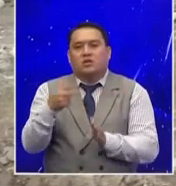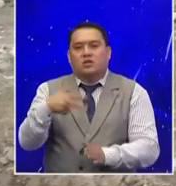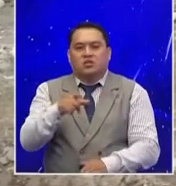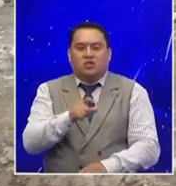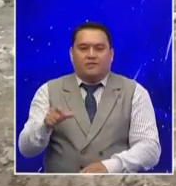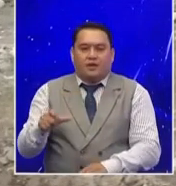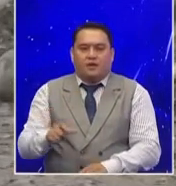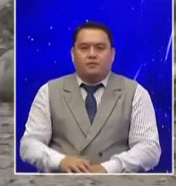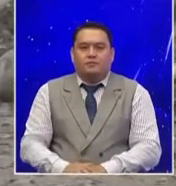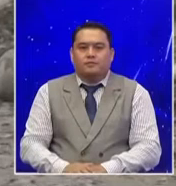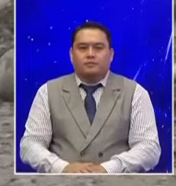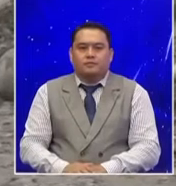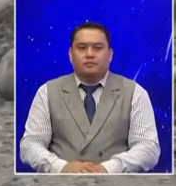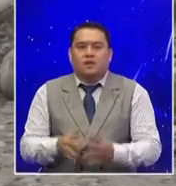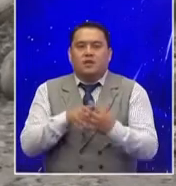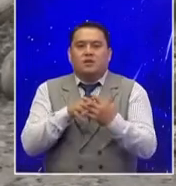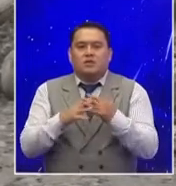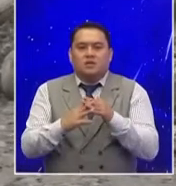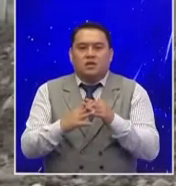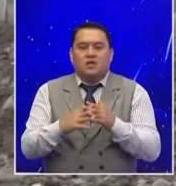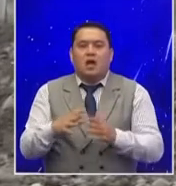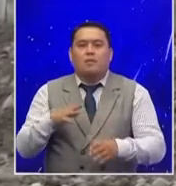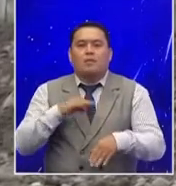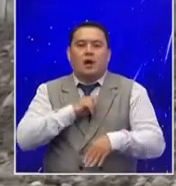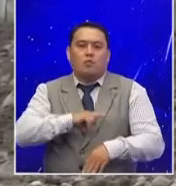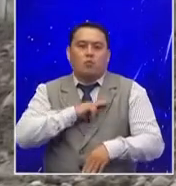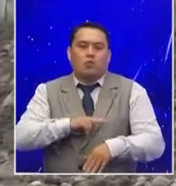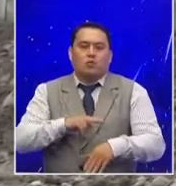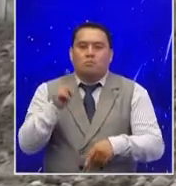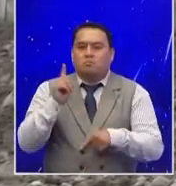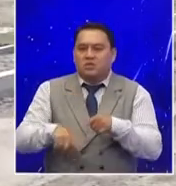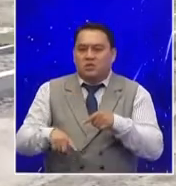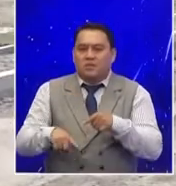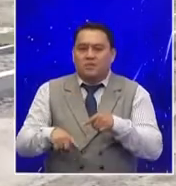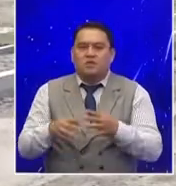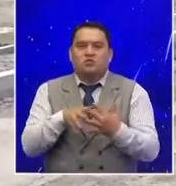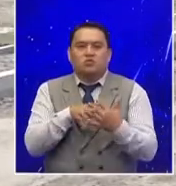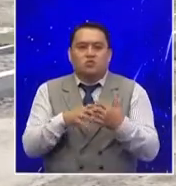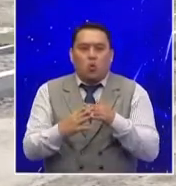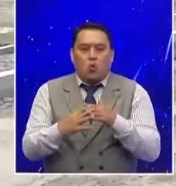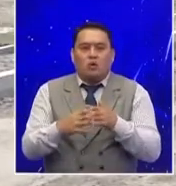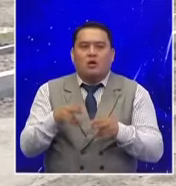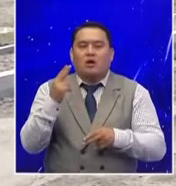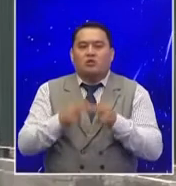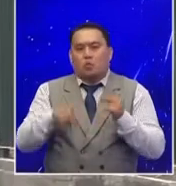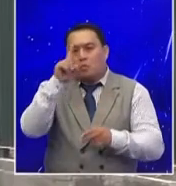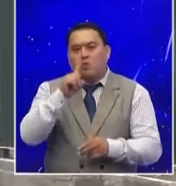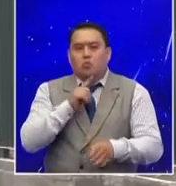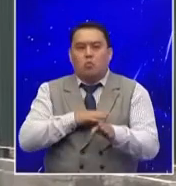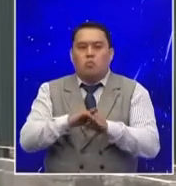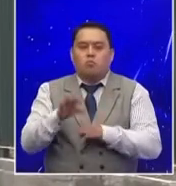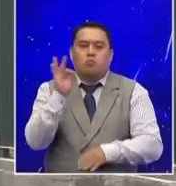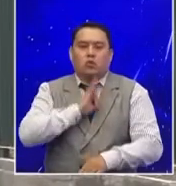человек в строительстве. А вот в селе Кызылшекара работы продвигаются несколько быстрее. Населенный пункт уже к концу этого месяца будет